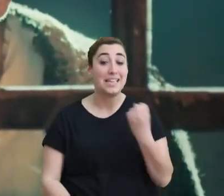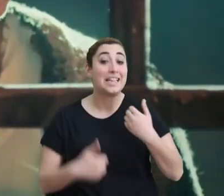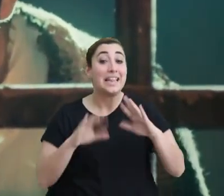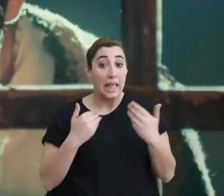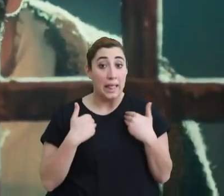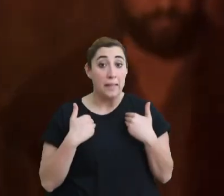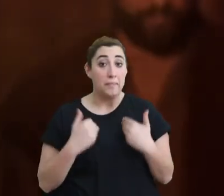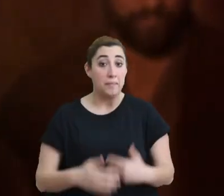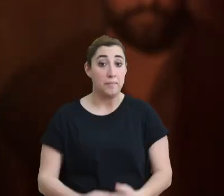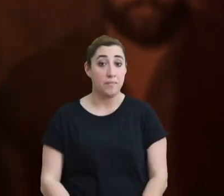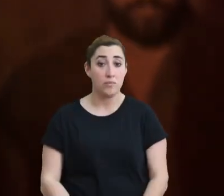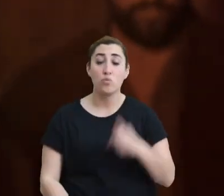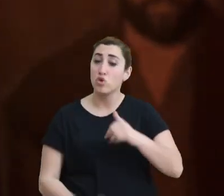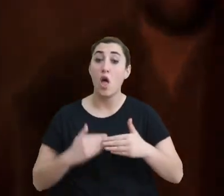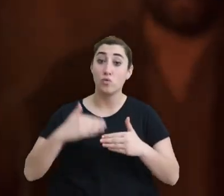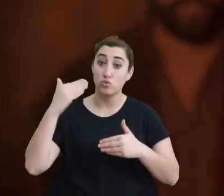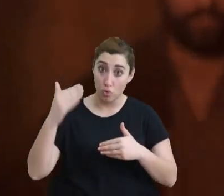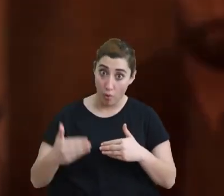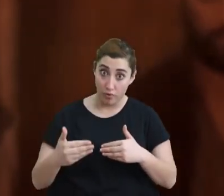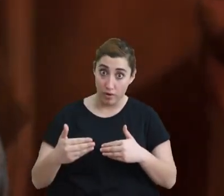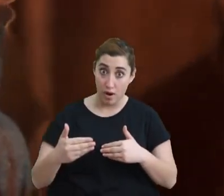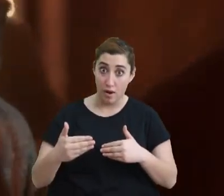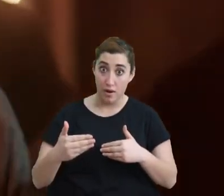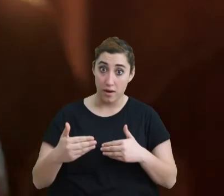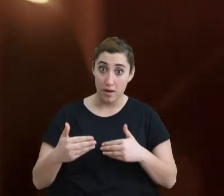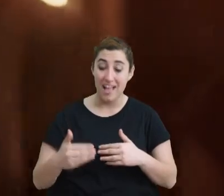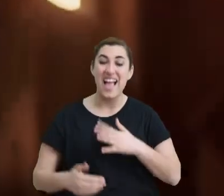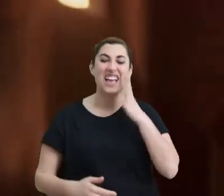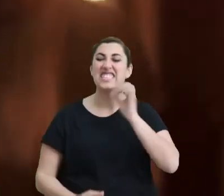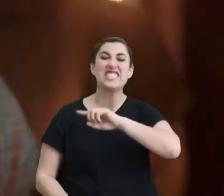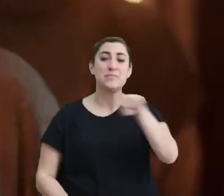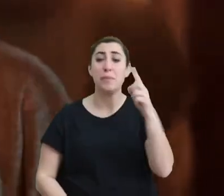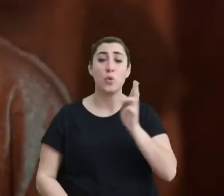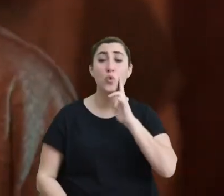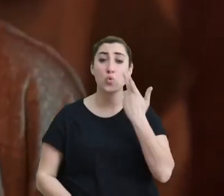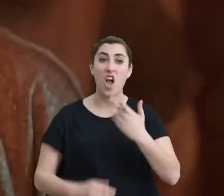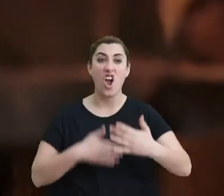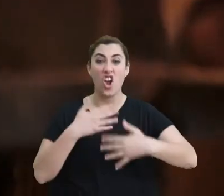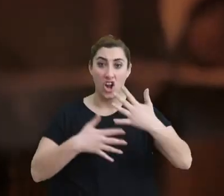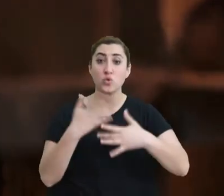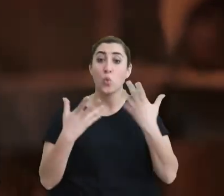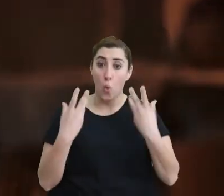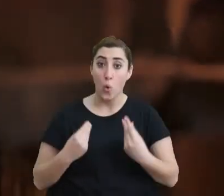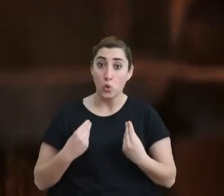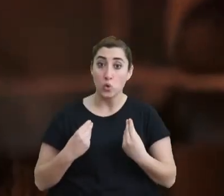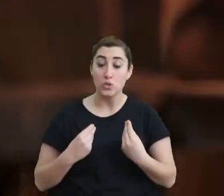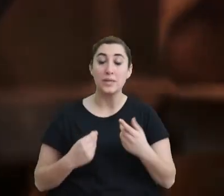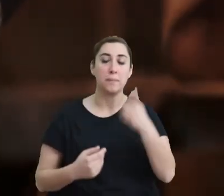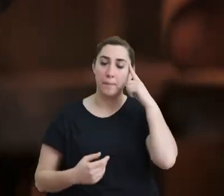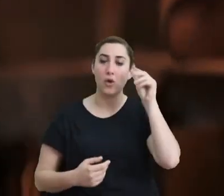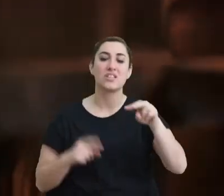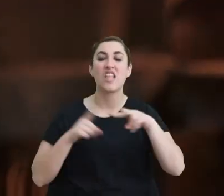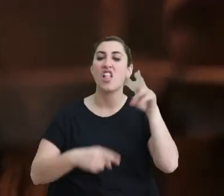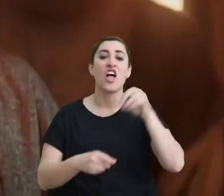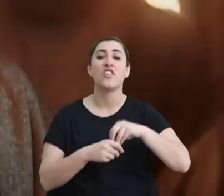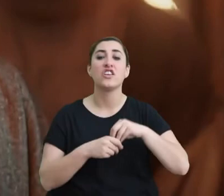Katil değilim ben. Bundan böyle. Her kim ki bir günaha bulaşa, bilsin ki